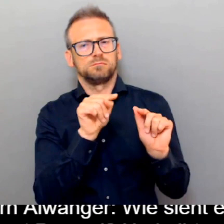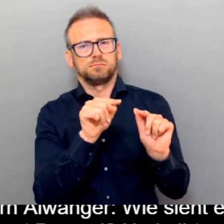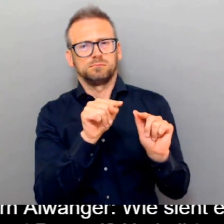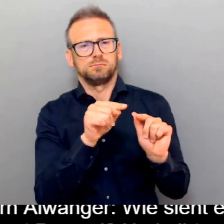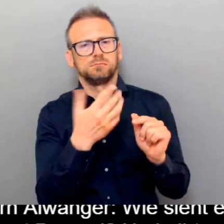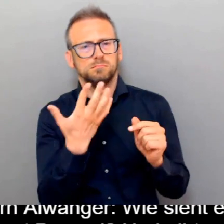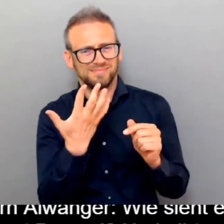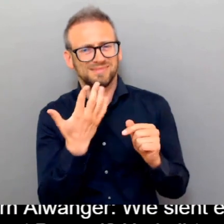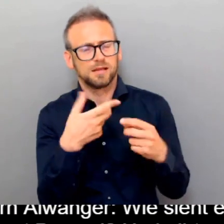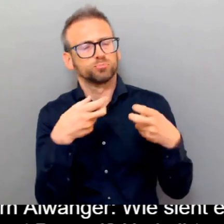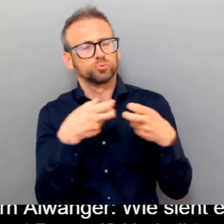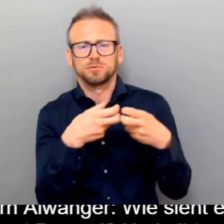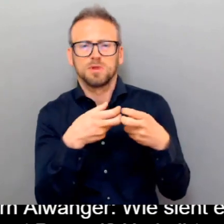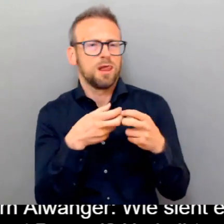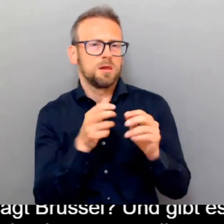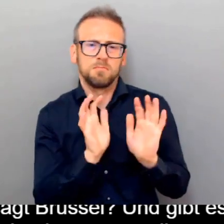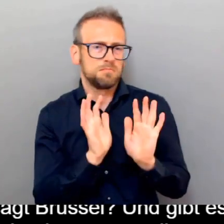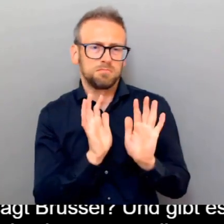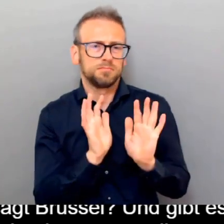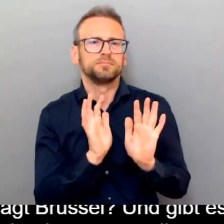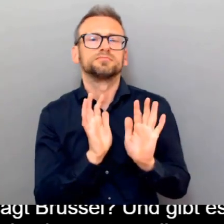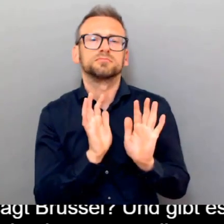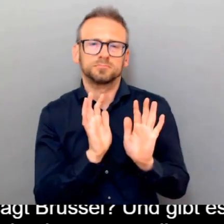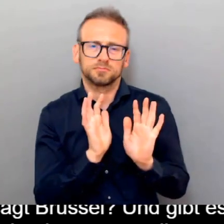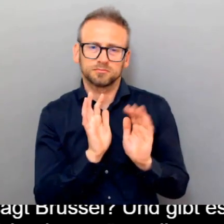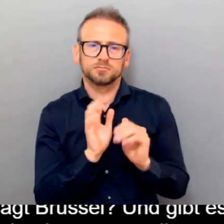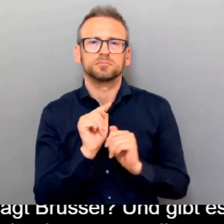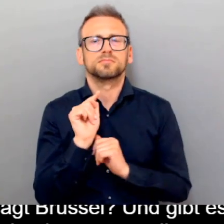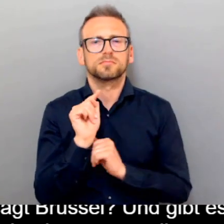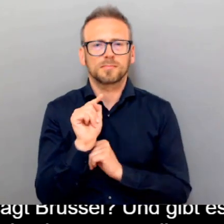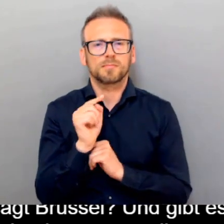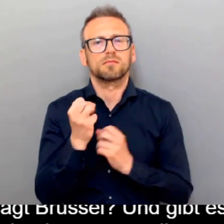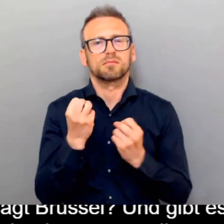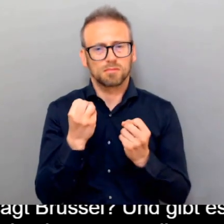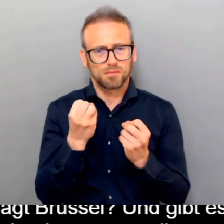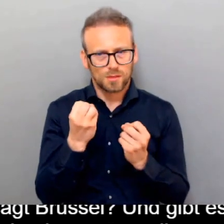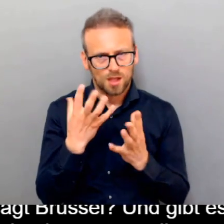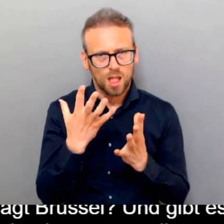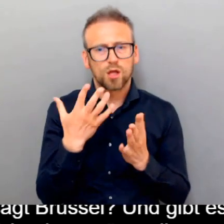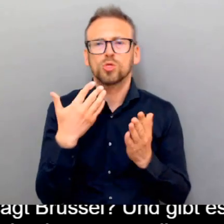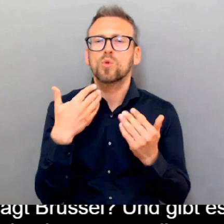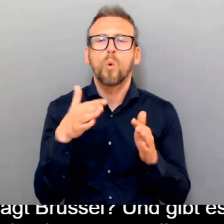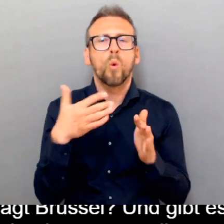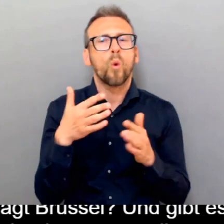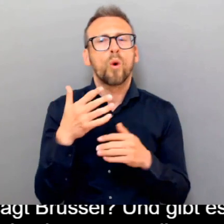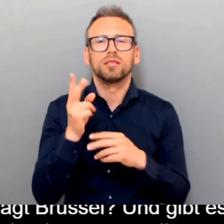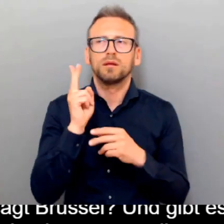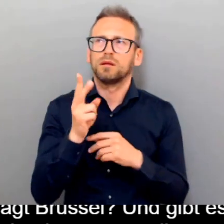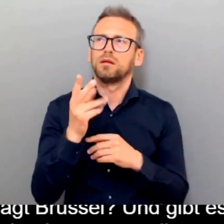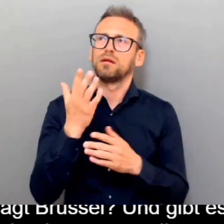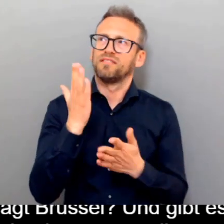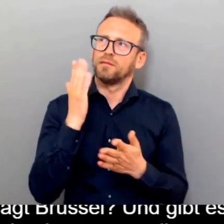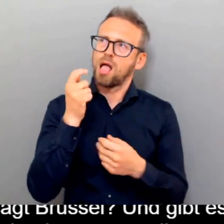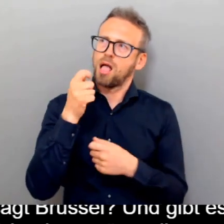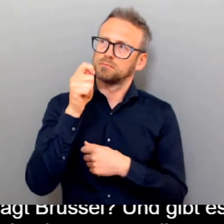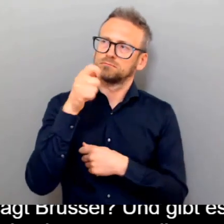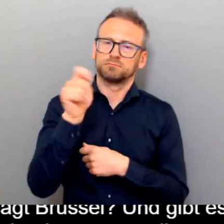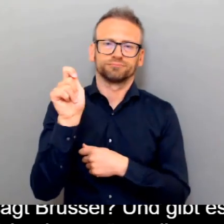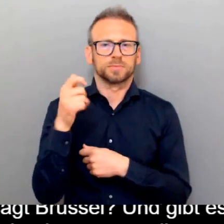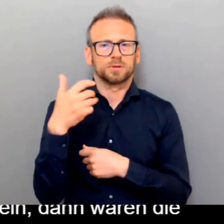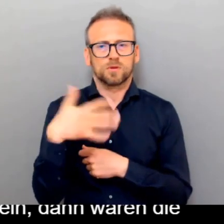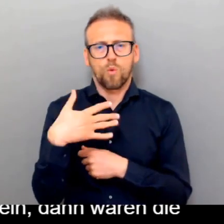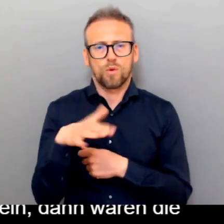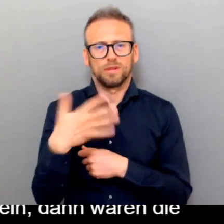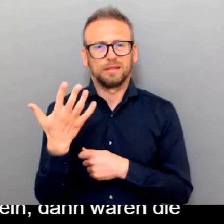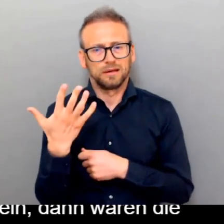Brüssel. Wir warten seit Tagen täglich drauf, sind auch ständig im Kontakt, aber noch ist der grüne Haken nicht dahinter.